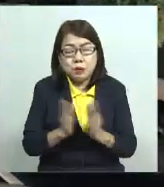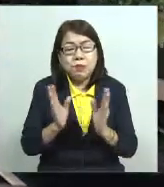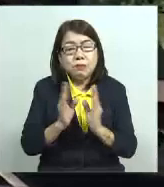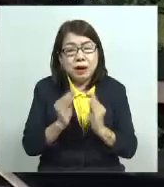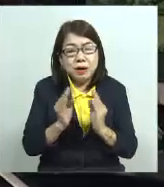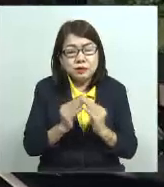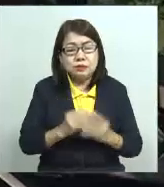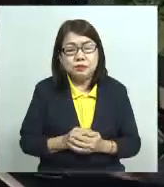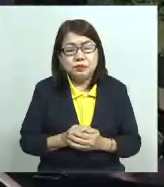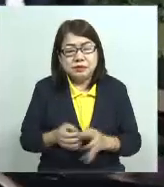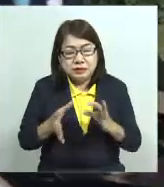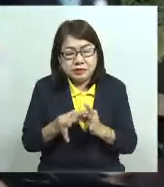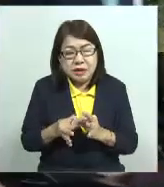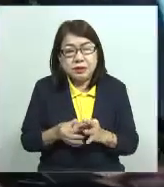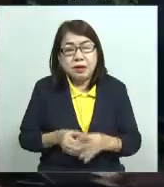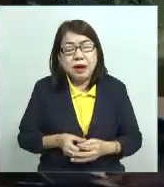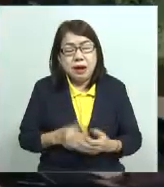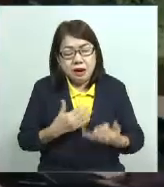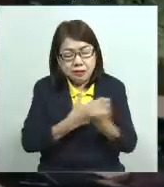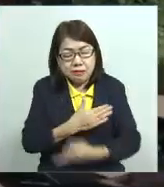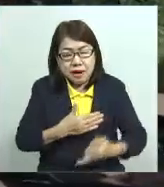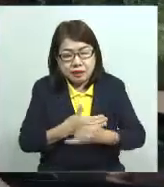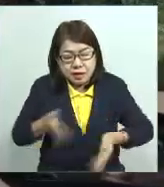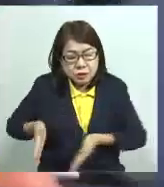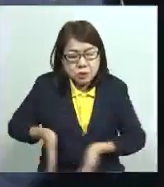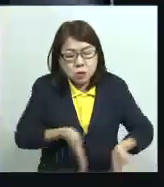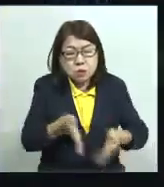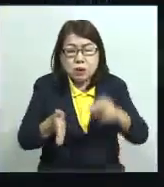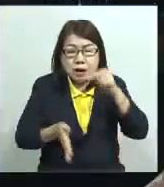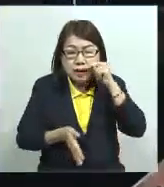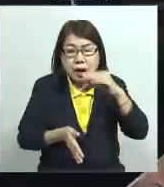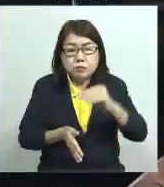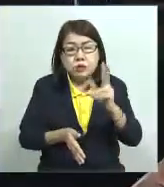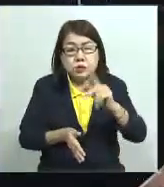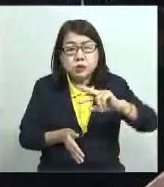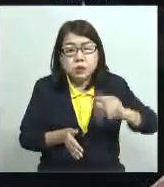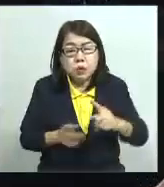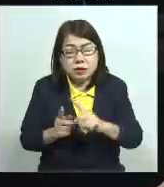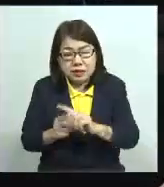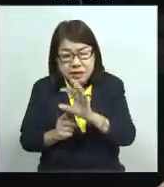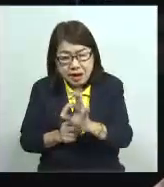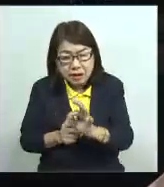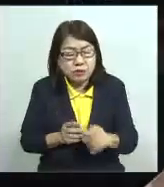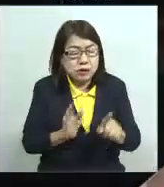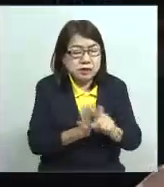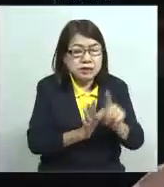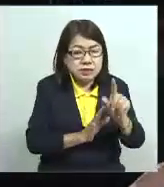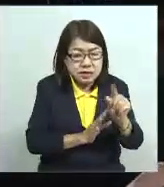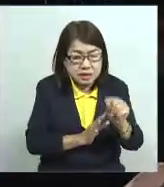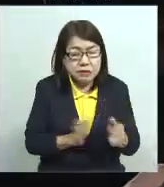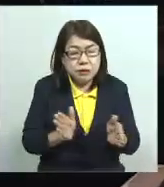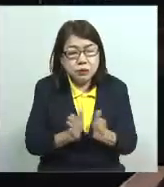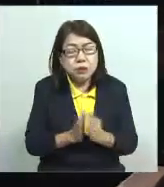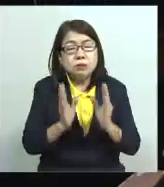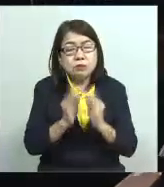มนตรีต่างประเทศลุ่มน้ำโขงครั้งที่9การประชุมรัฐมนตรีต่างประเทศอาเซียนบวก3ครั้งที่20และการประชุมรัฐมนตรีต่